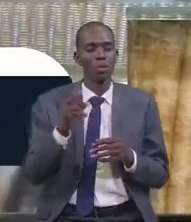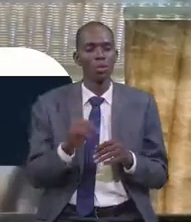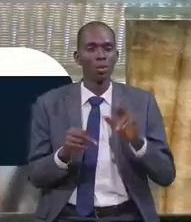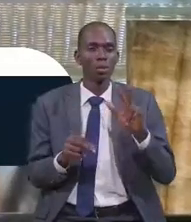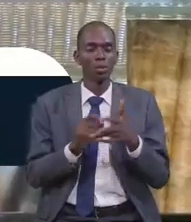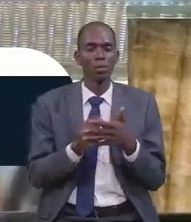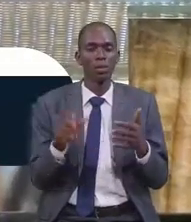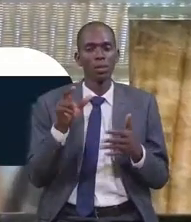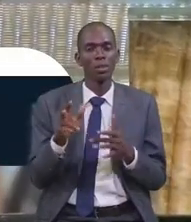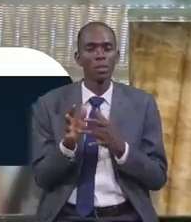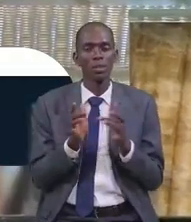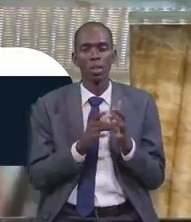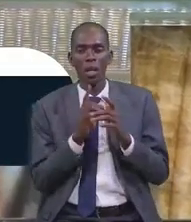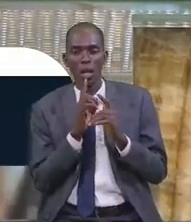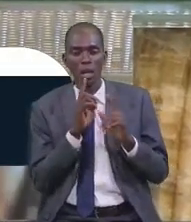Jean 3:3,